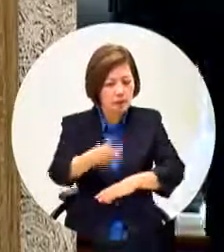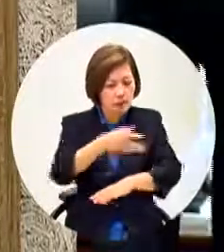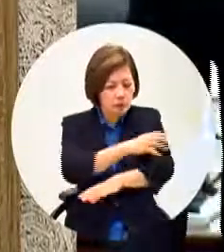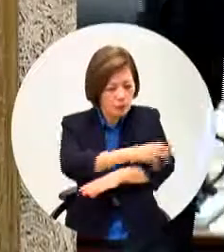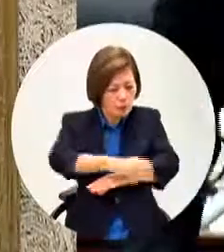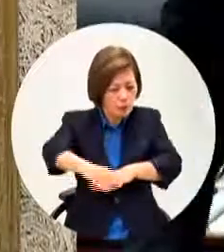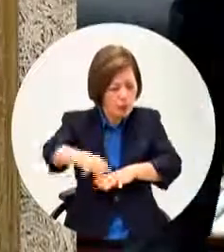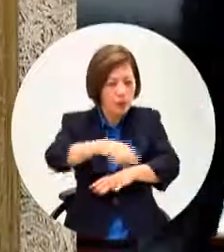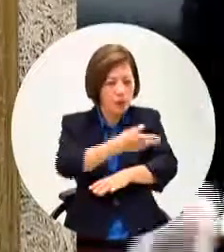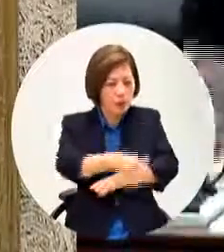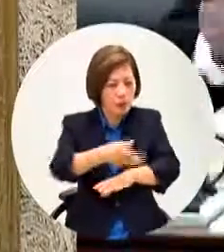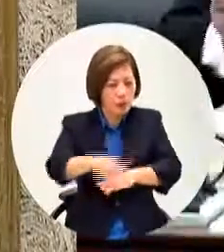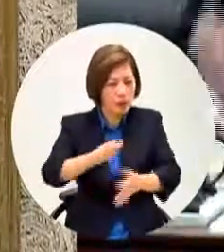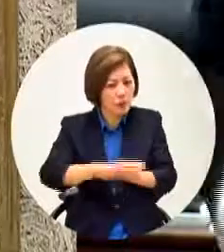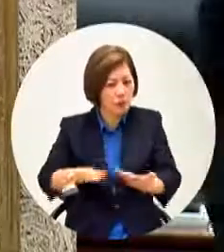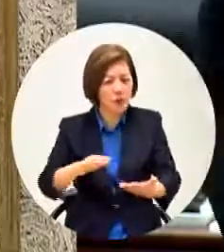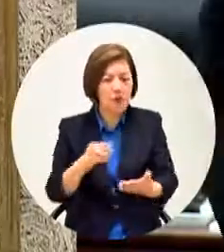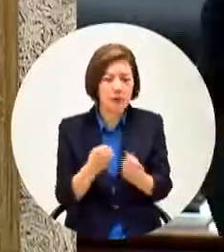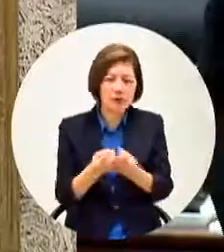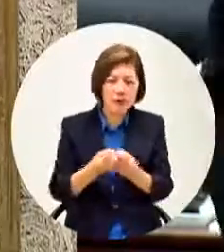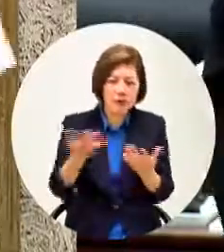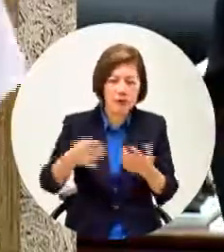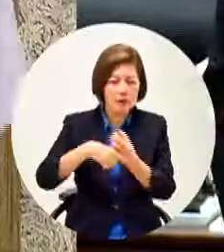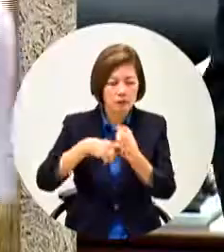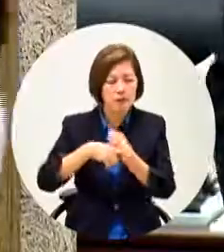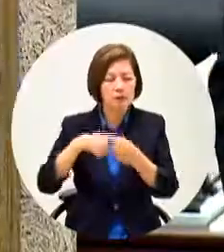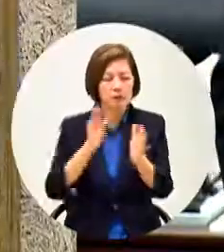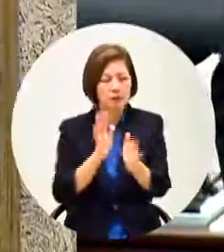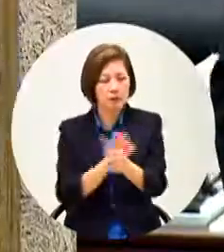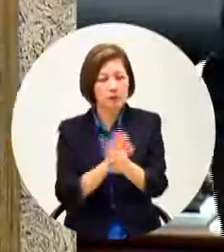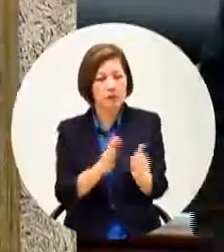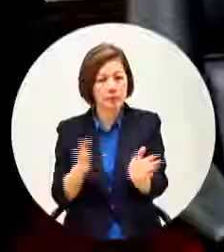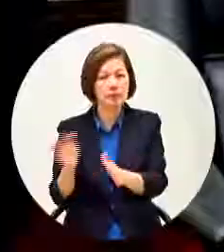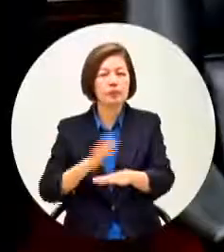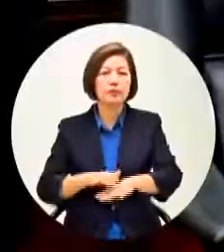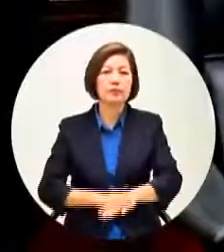理。 安尼就顶完请坐吼。